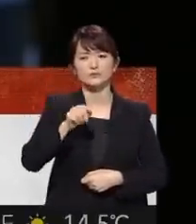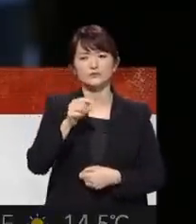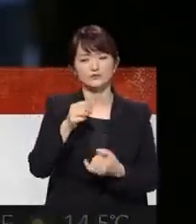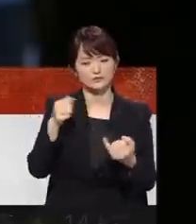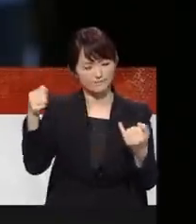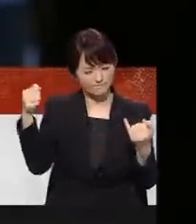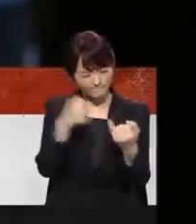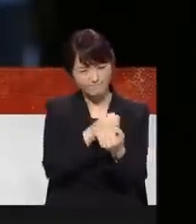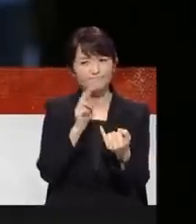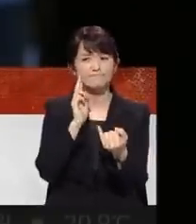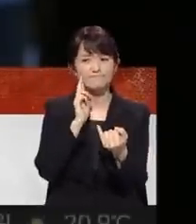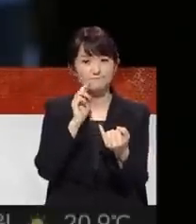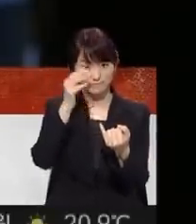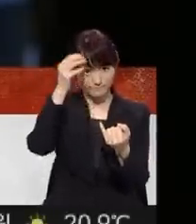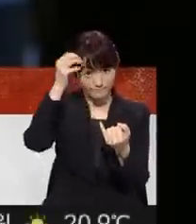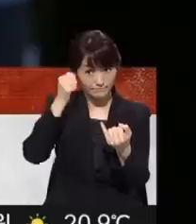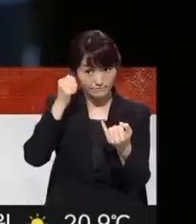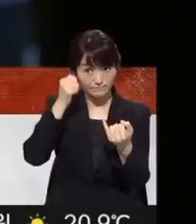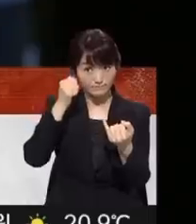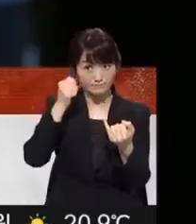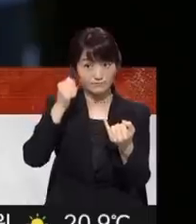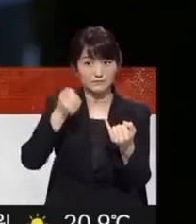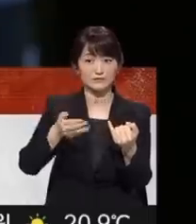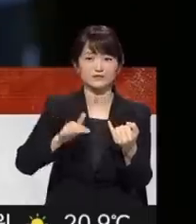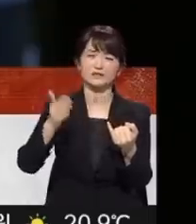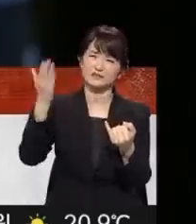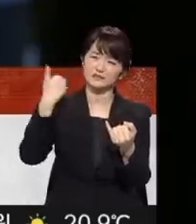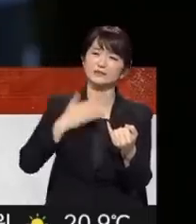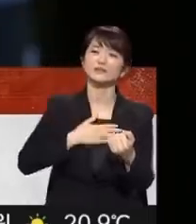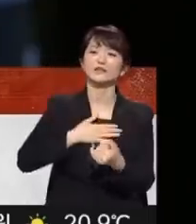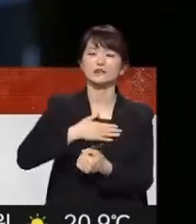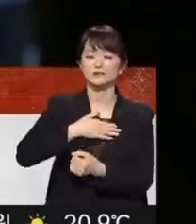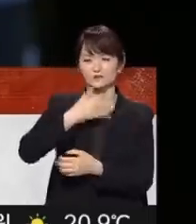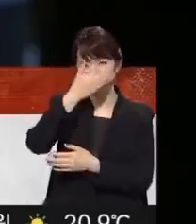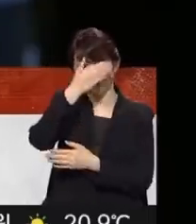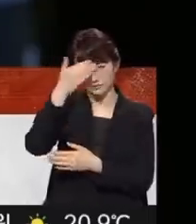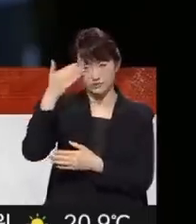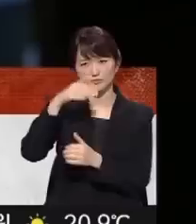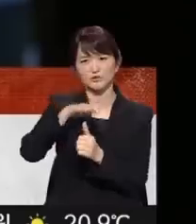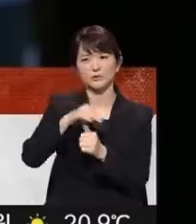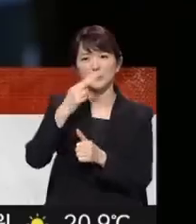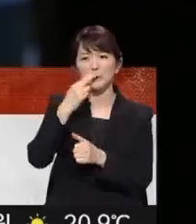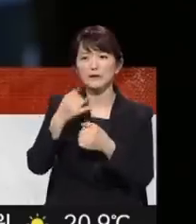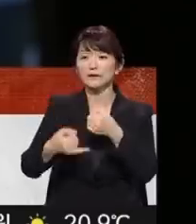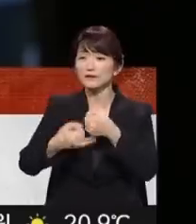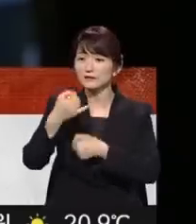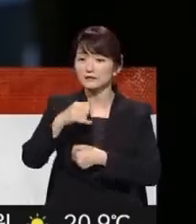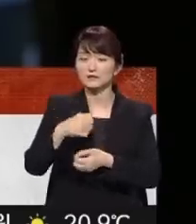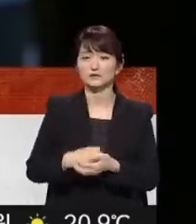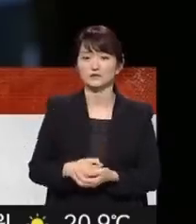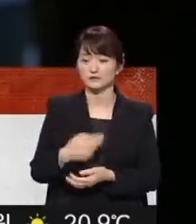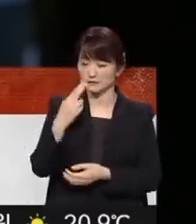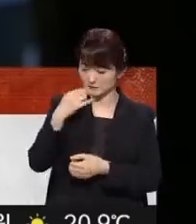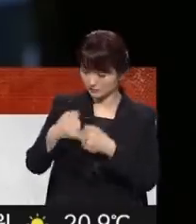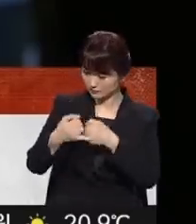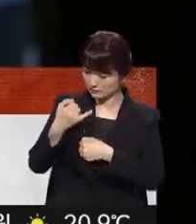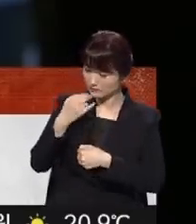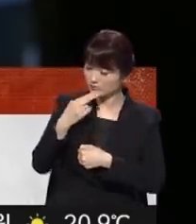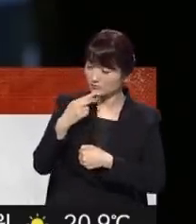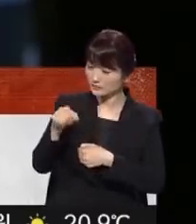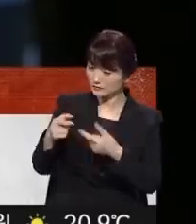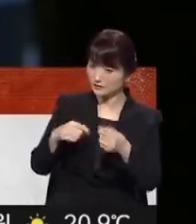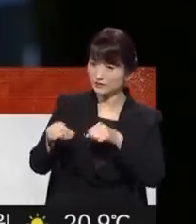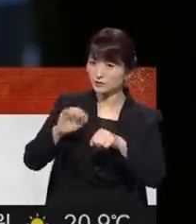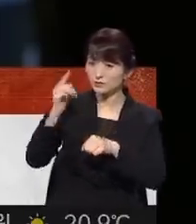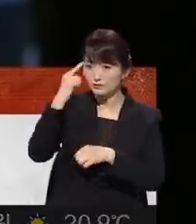조금 심했던 거는 기억해. 근데 그때는 나도 어렸잖아. 철 없을 때잖아. 철 없으면 그렇게 행동해도 돼? 철